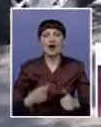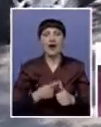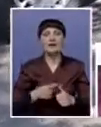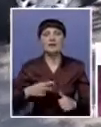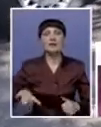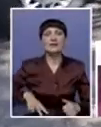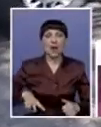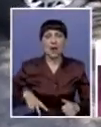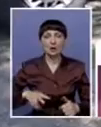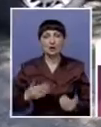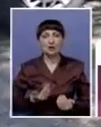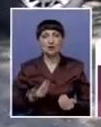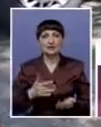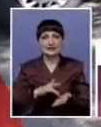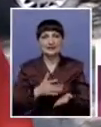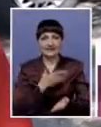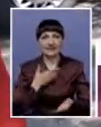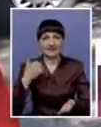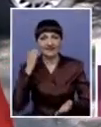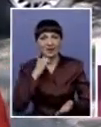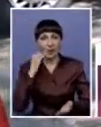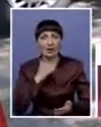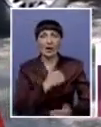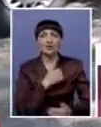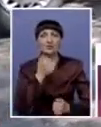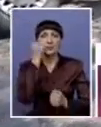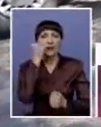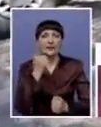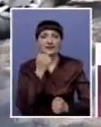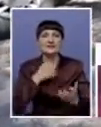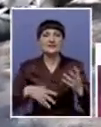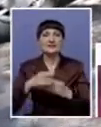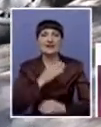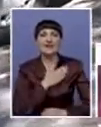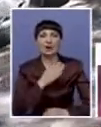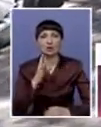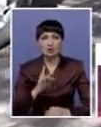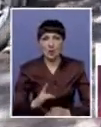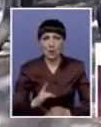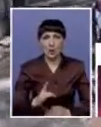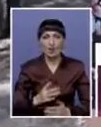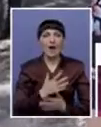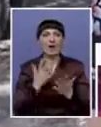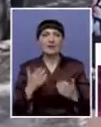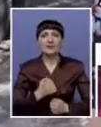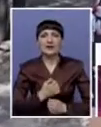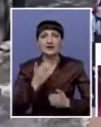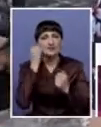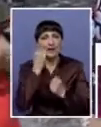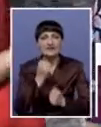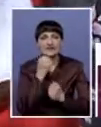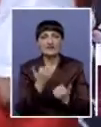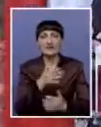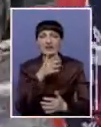и жителей центра нашего хочу поблагодарить всех волонтеров. Огромное спасибо, что в такое